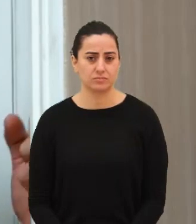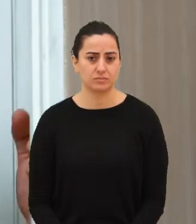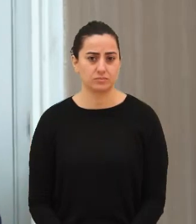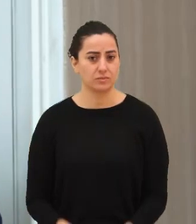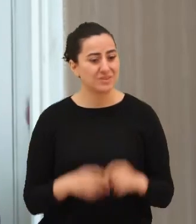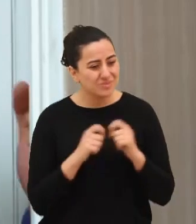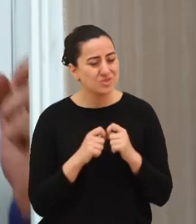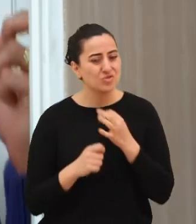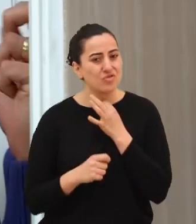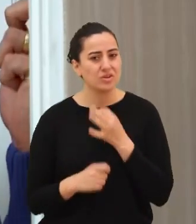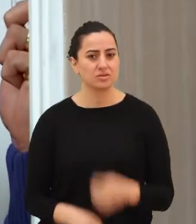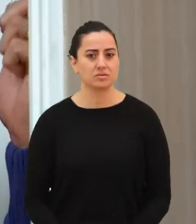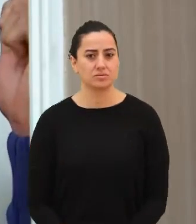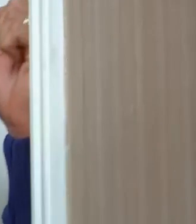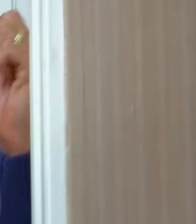Biricik aç.